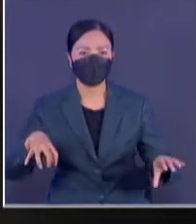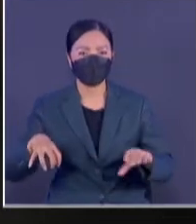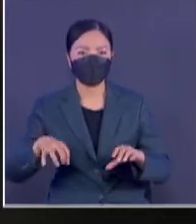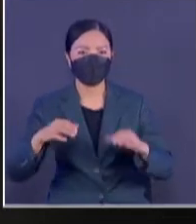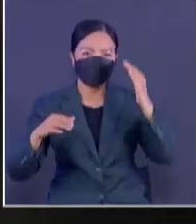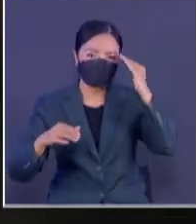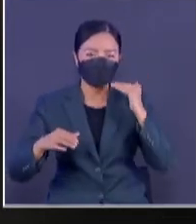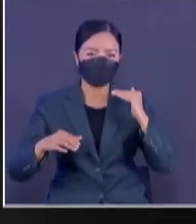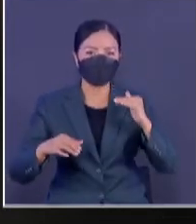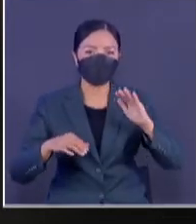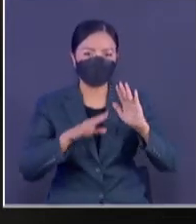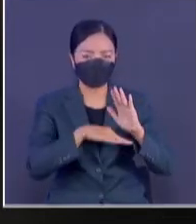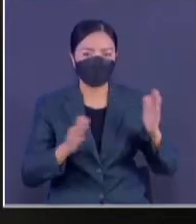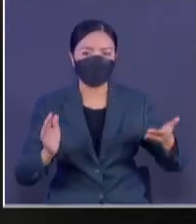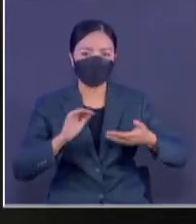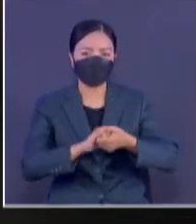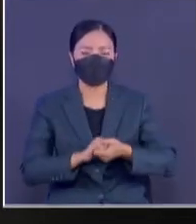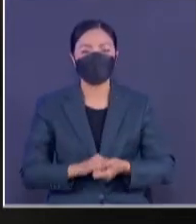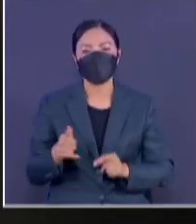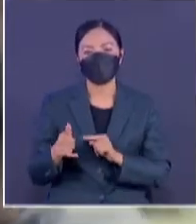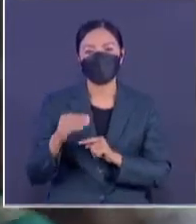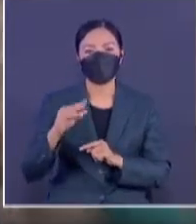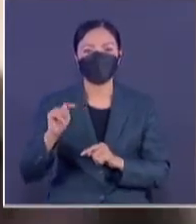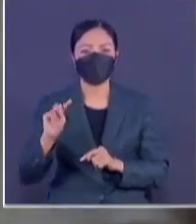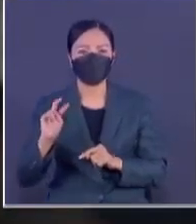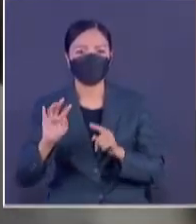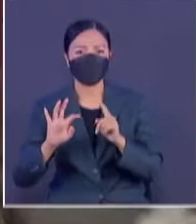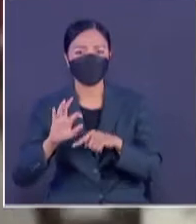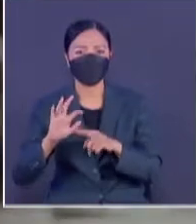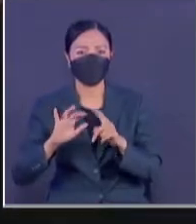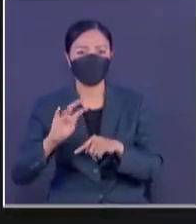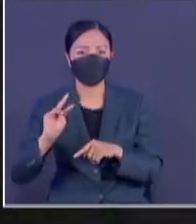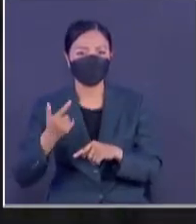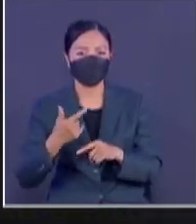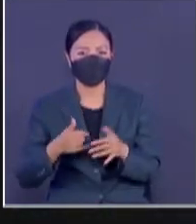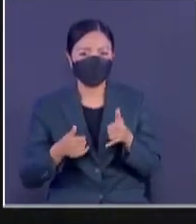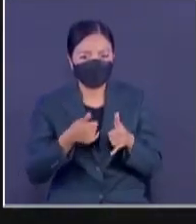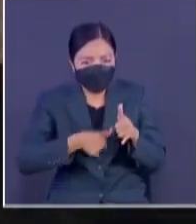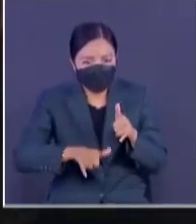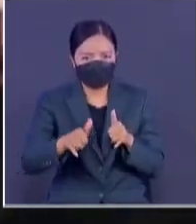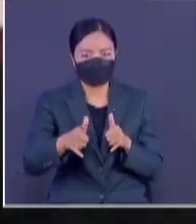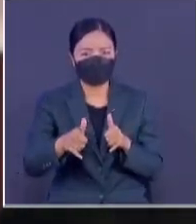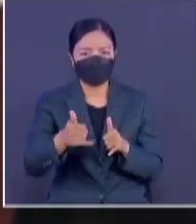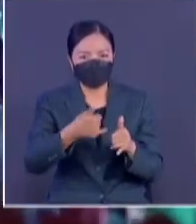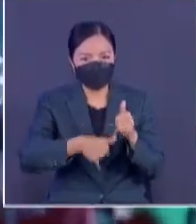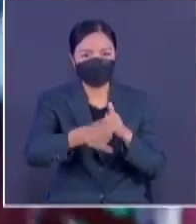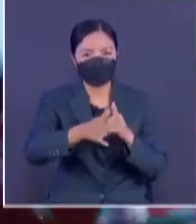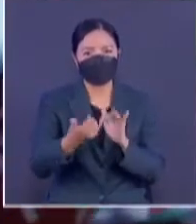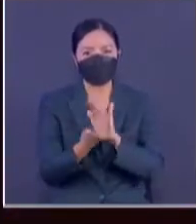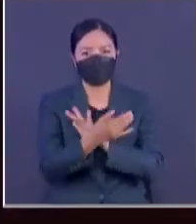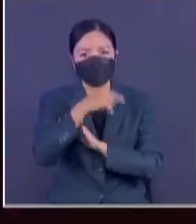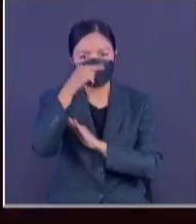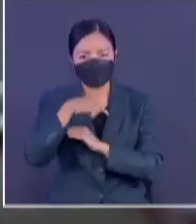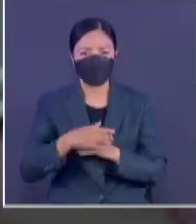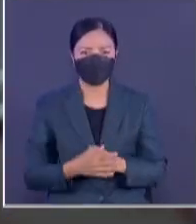ลีใต้กำกับโดยพี่ต้งบรรจงค่ะเล่าเรื่องราวการสืบทอดทายาทร่างทรงของครอบครัวหนึ่งในภาคอีสานของไทยนะค